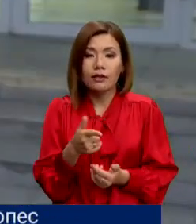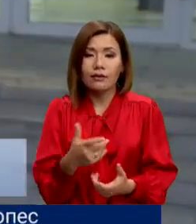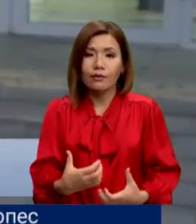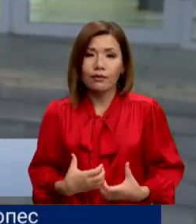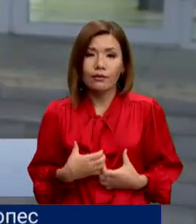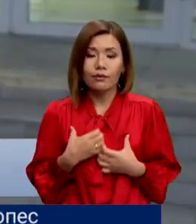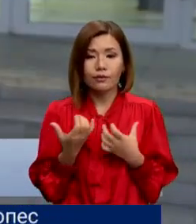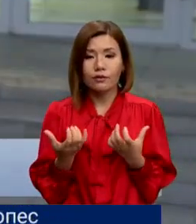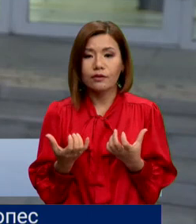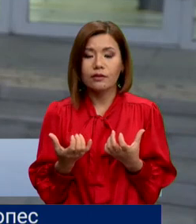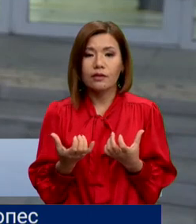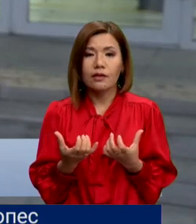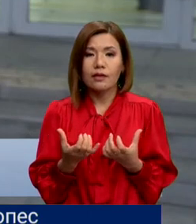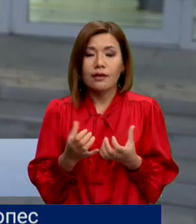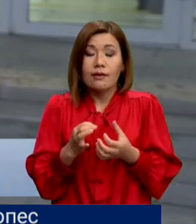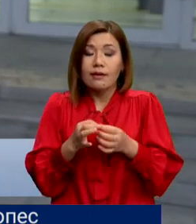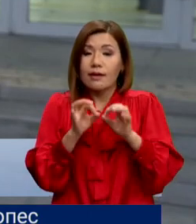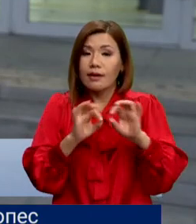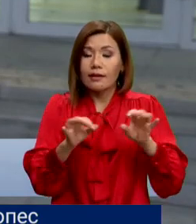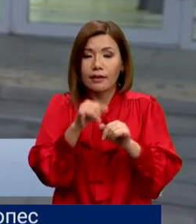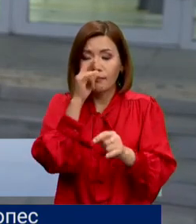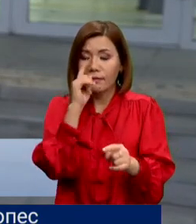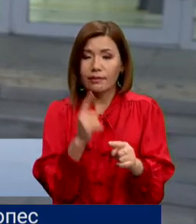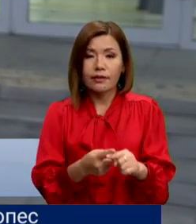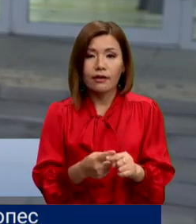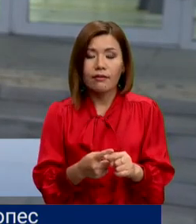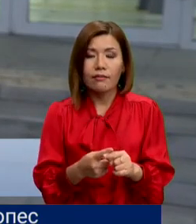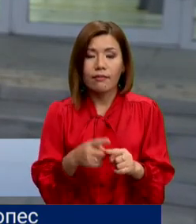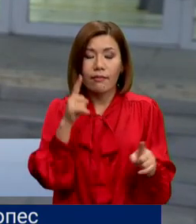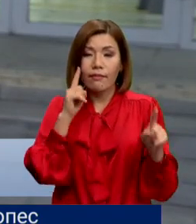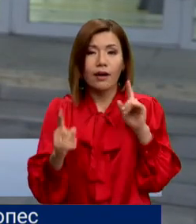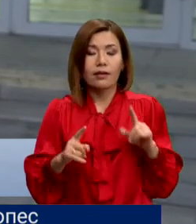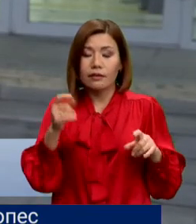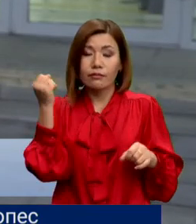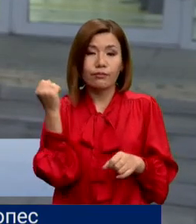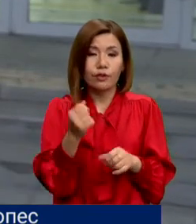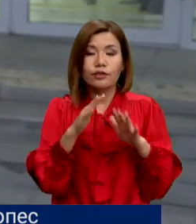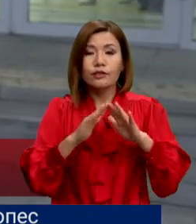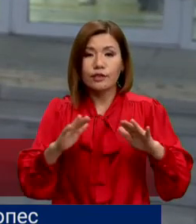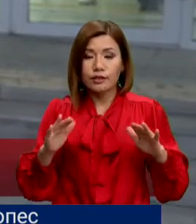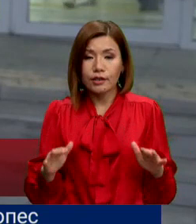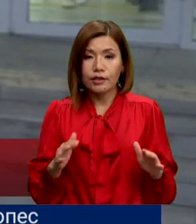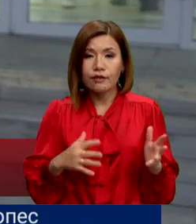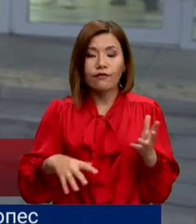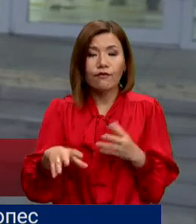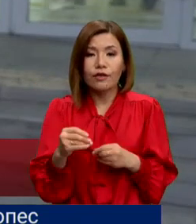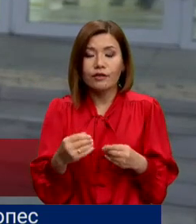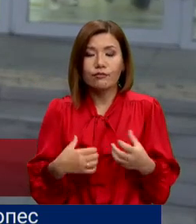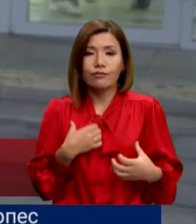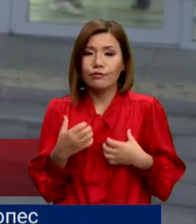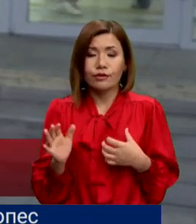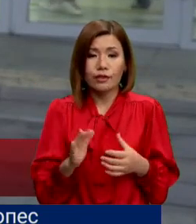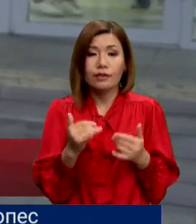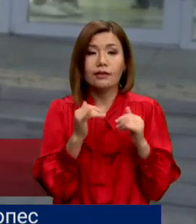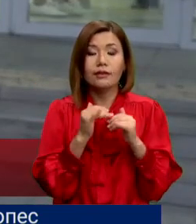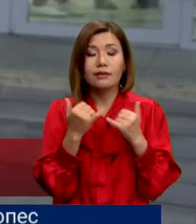ужас. Это словами вообще не объяснить, какая паника была у людей. Дети, вот за себя так не боюсь, как